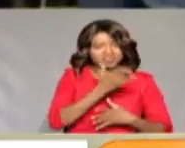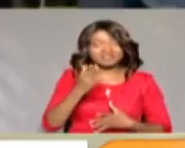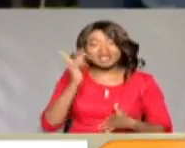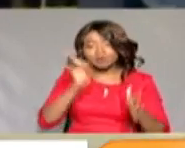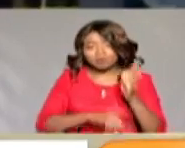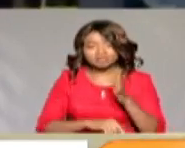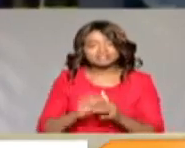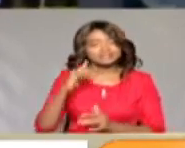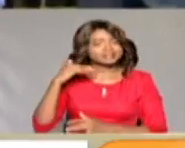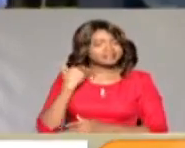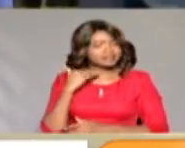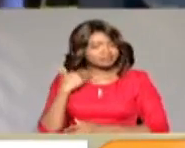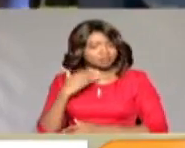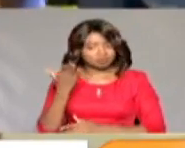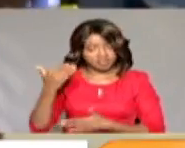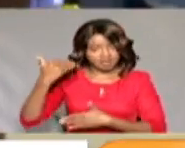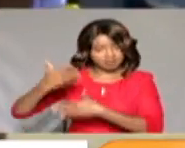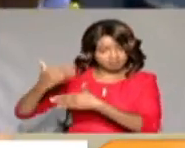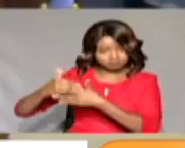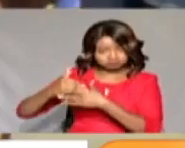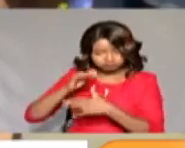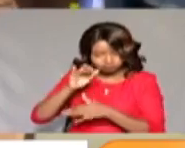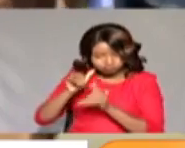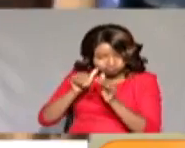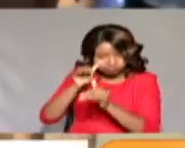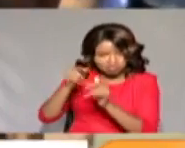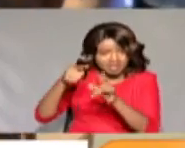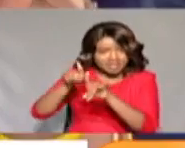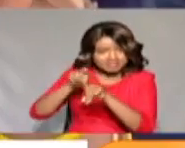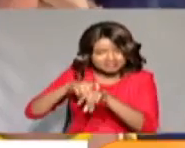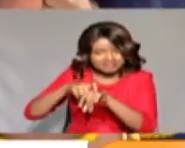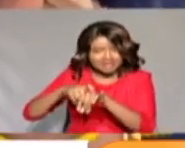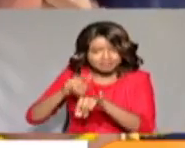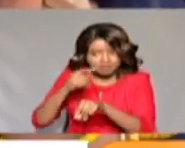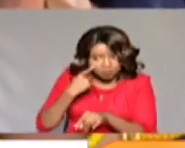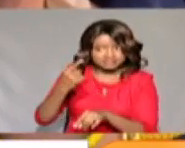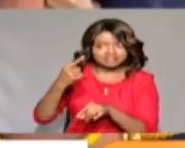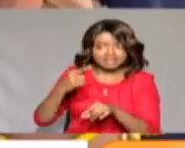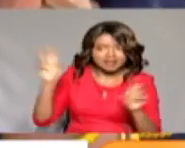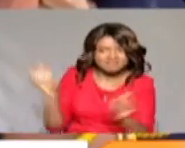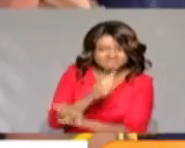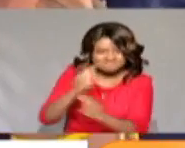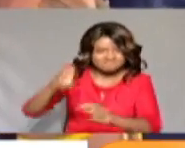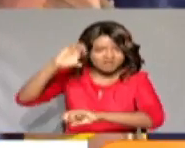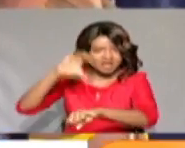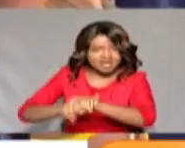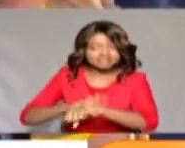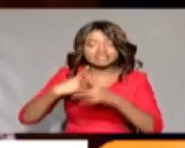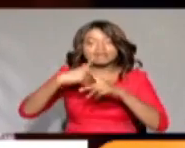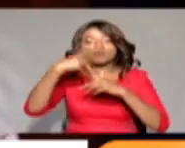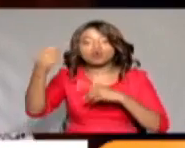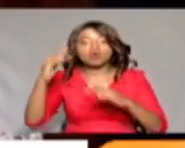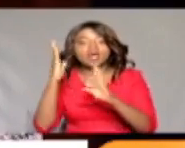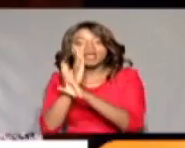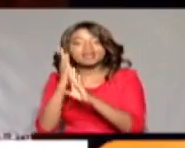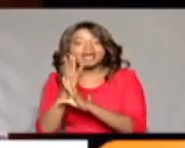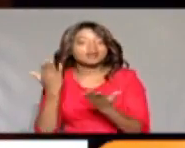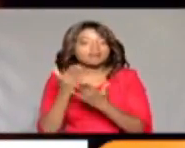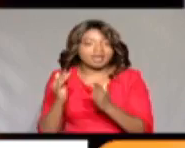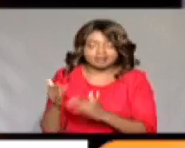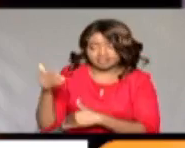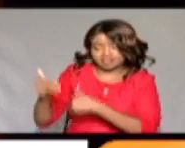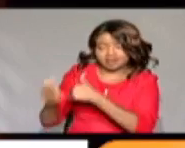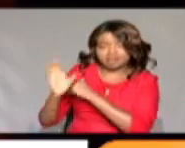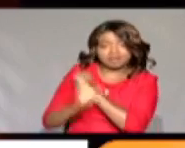walioko mpakani huvizia na pindi tu wanapoanza kutambuliwa na kutafutwa hukimbilia kujificha nchi jirani. Hata